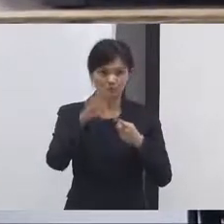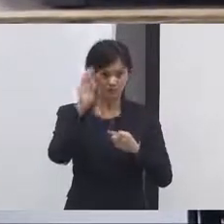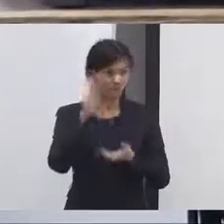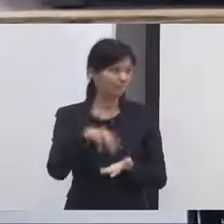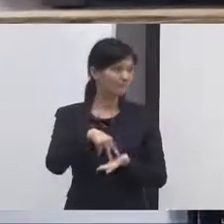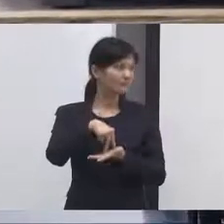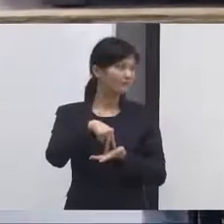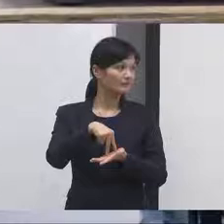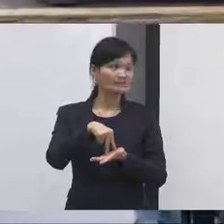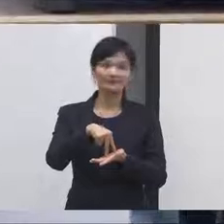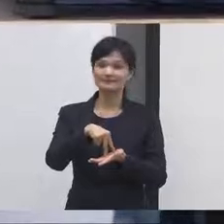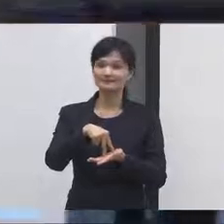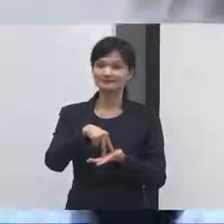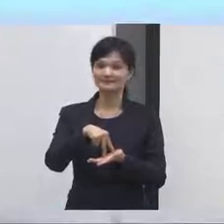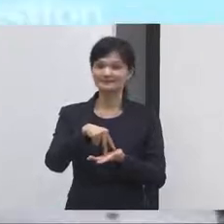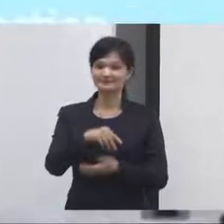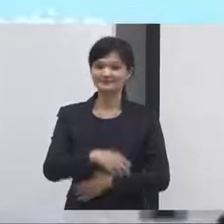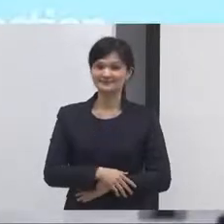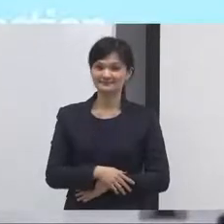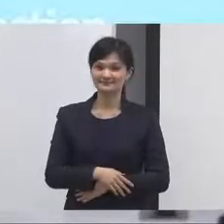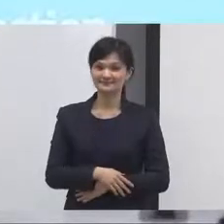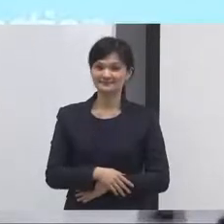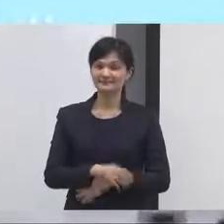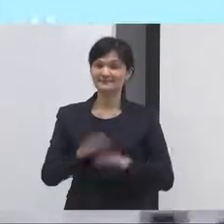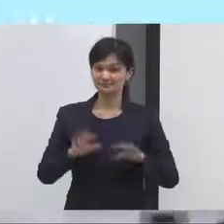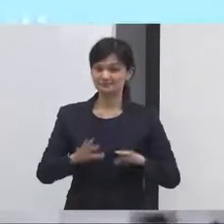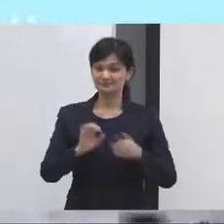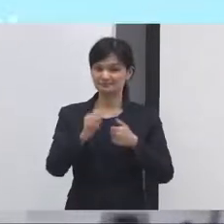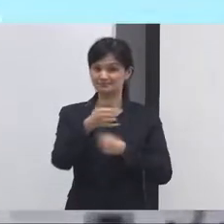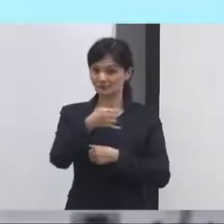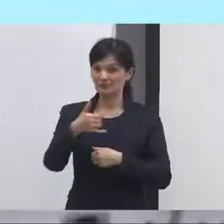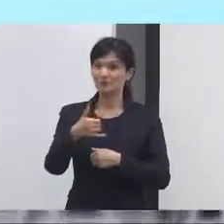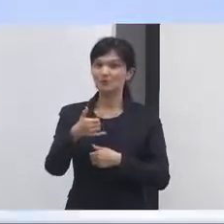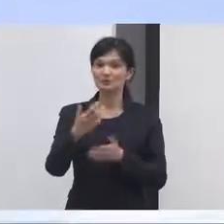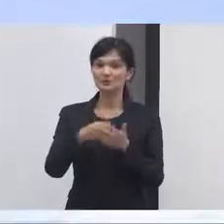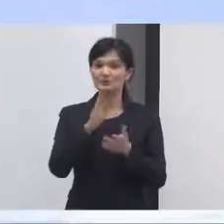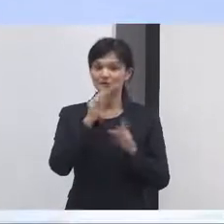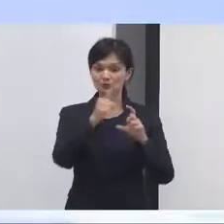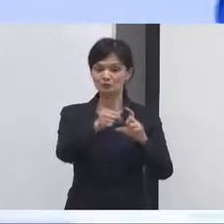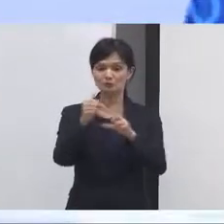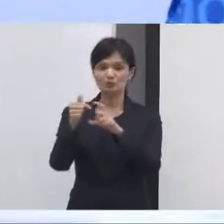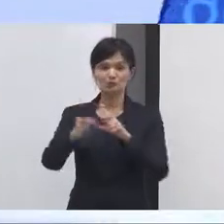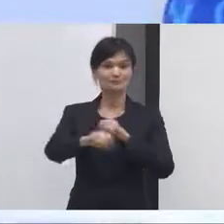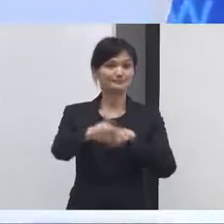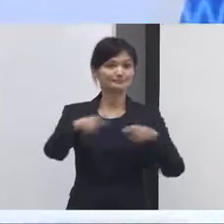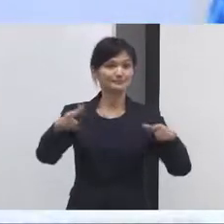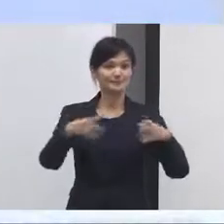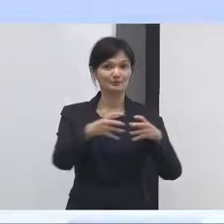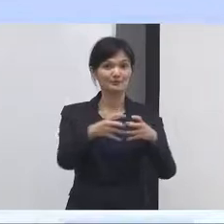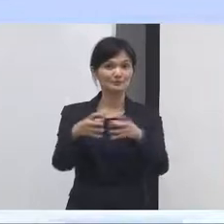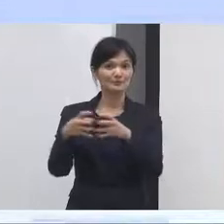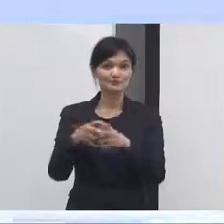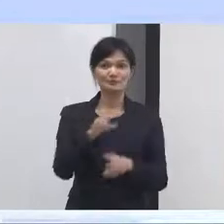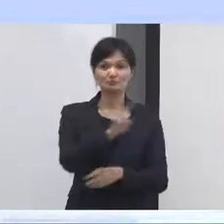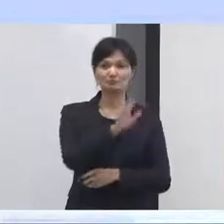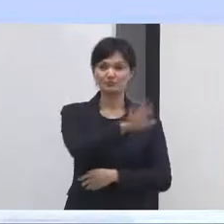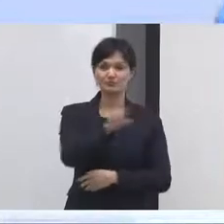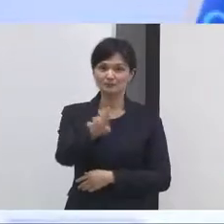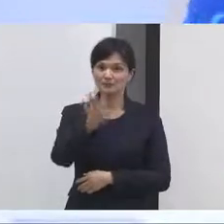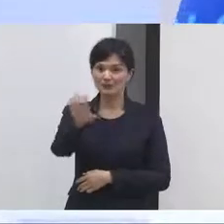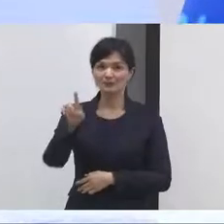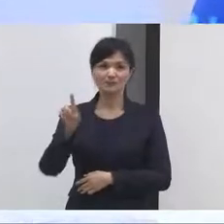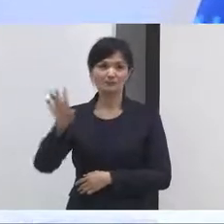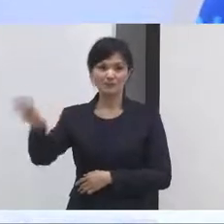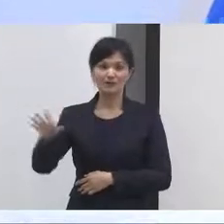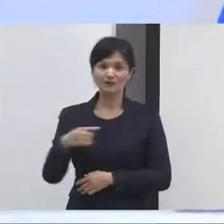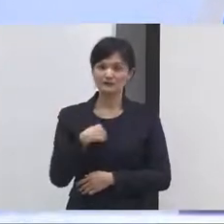区域型的委员，目前的议员他都是区域型的，所以会造成说他们为了要顾地方的选票，他很多